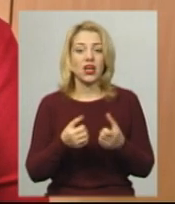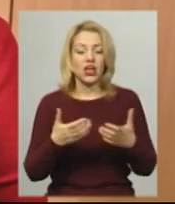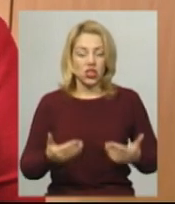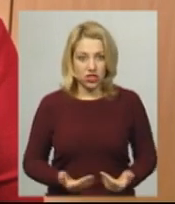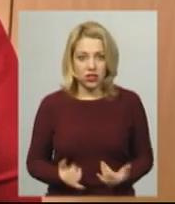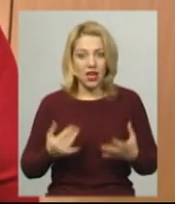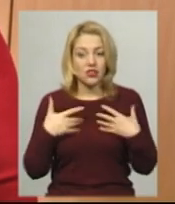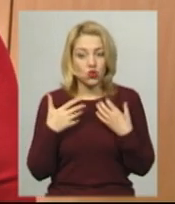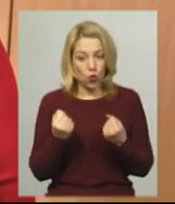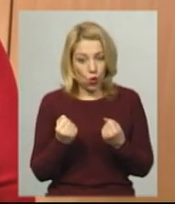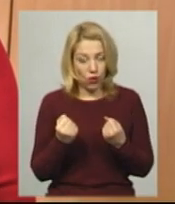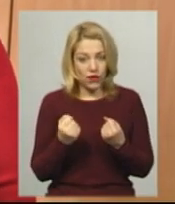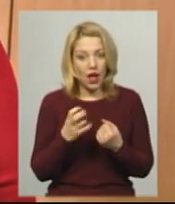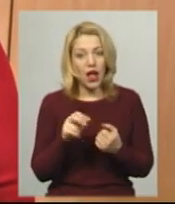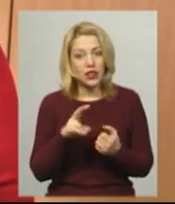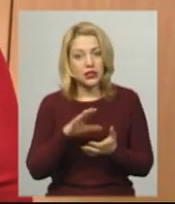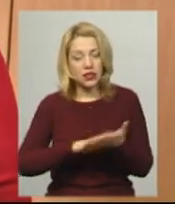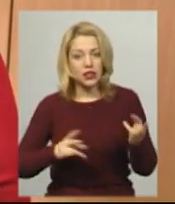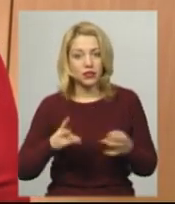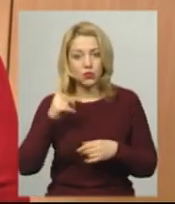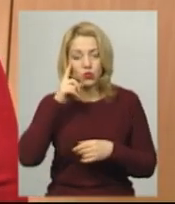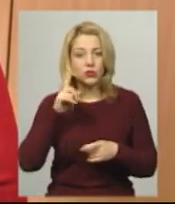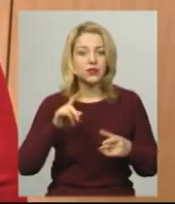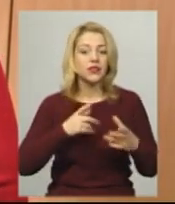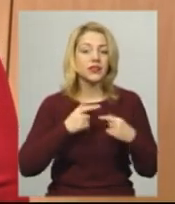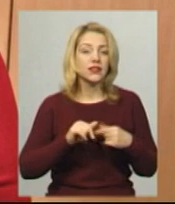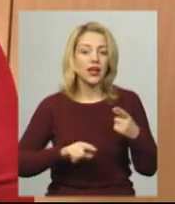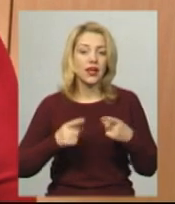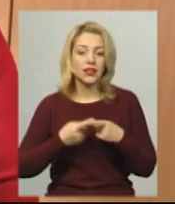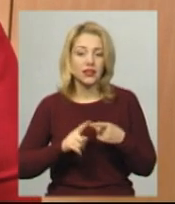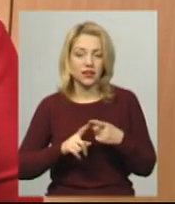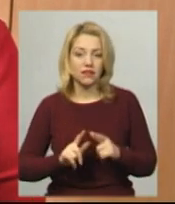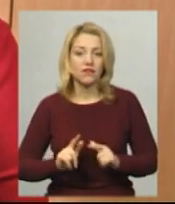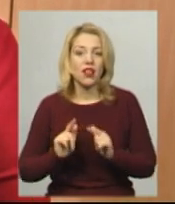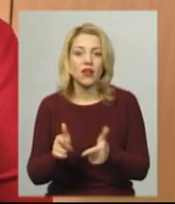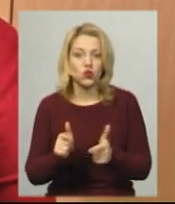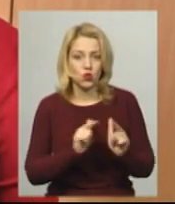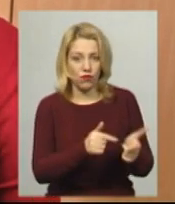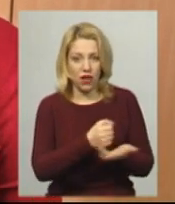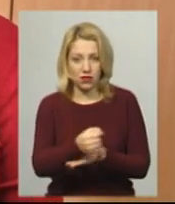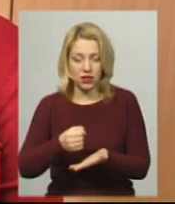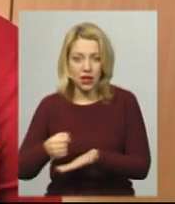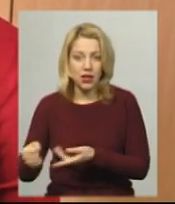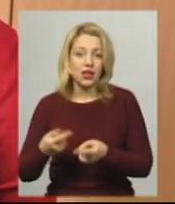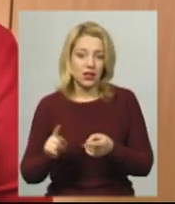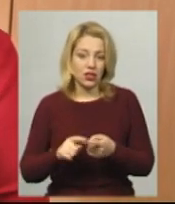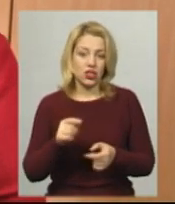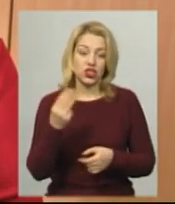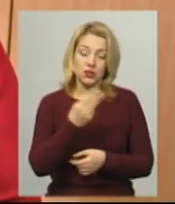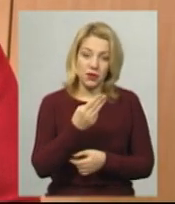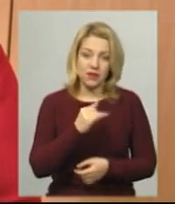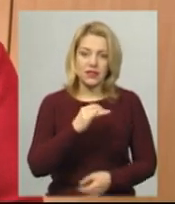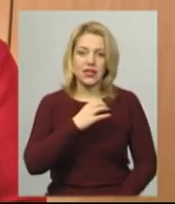здоров'я, але далі треба думати, де їх, куди їх влаштувати. От в Шепетівському районі, в Славутському районі нам